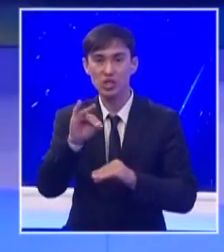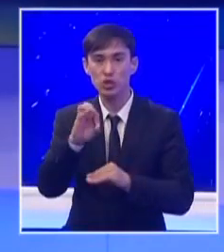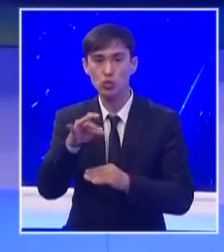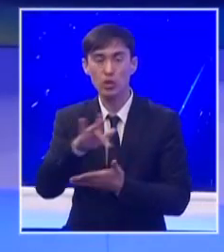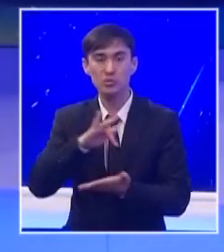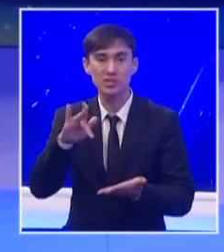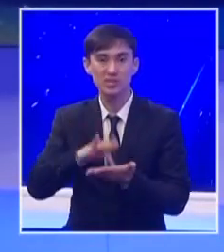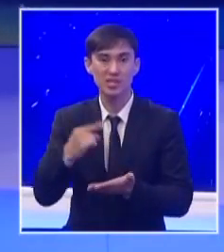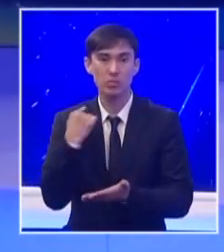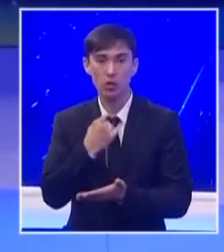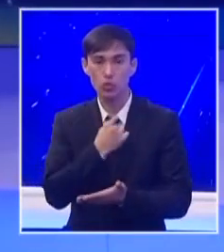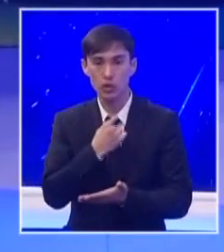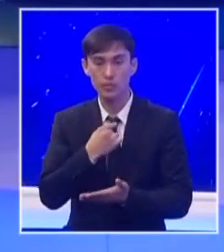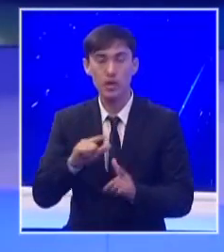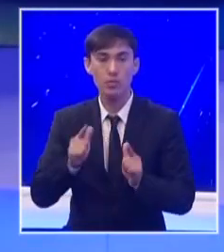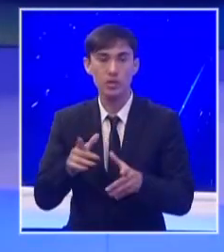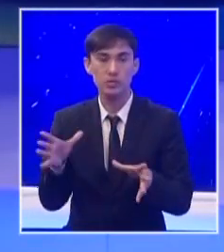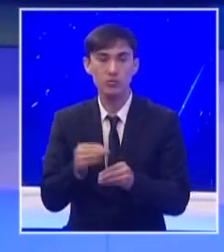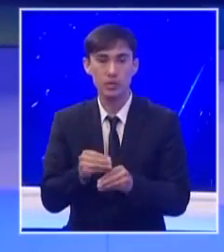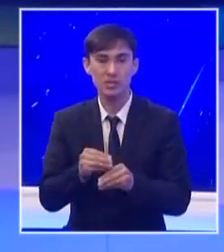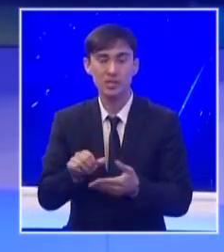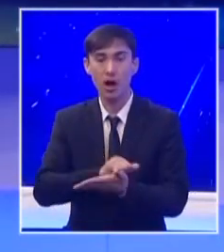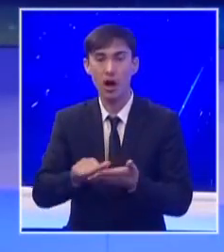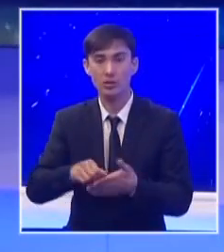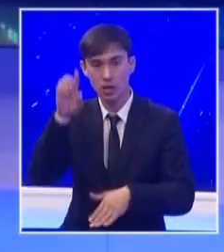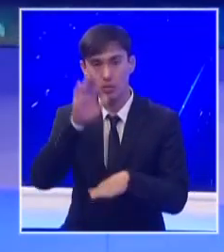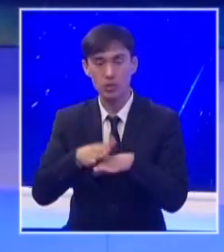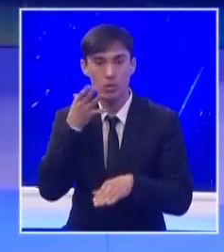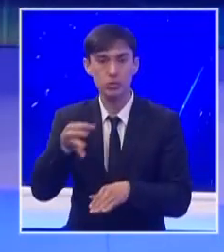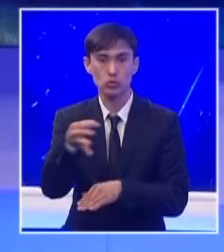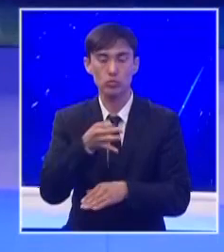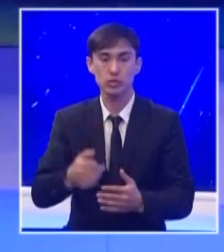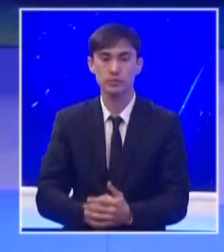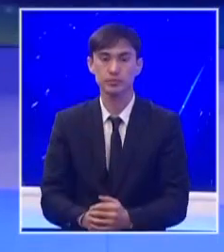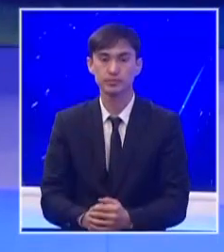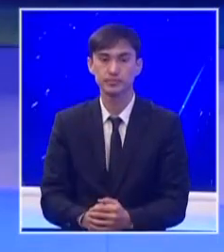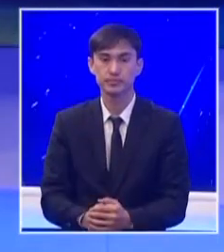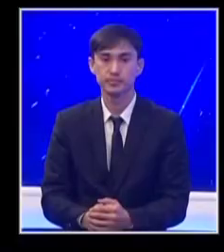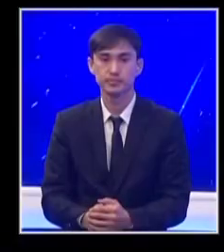центром в городе Талдыкурган и приняли совместный акт с акиматом Алматинской области.